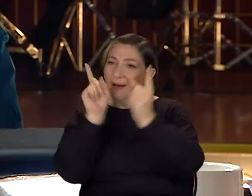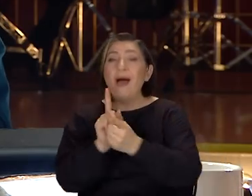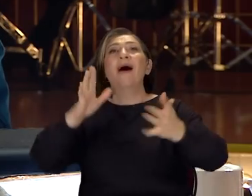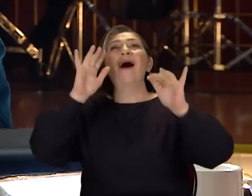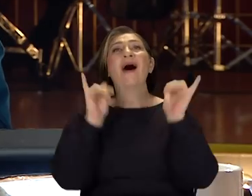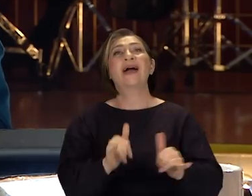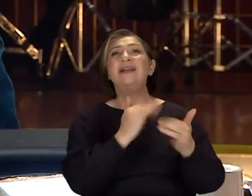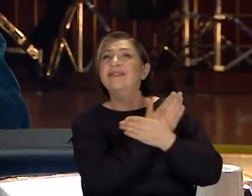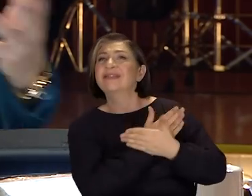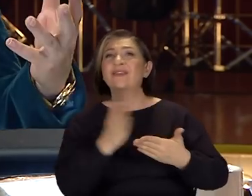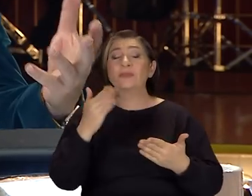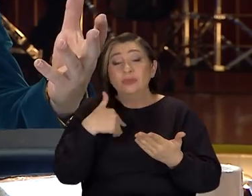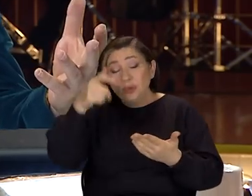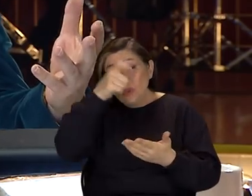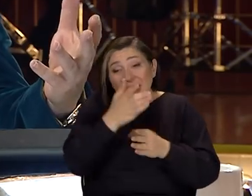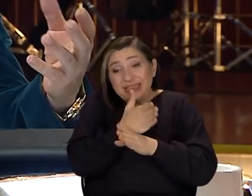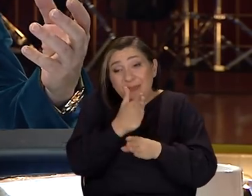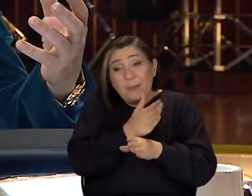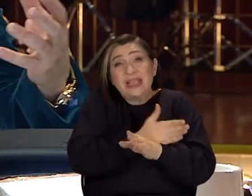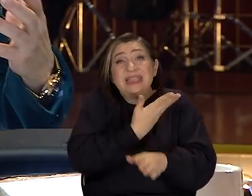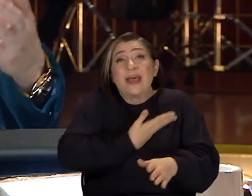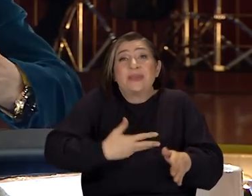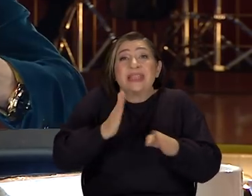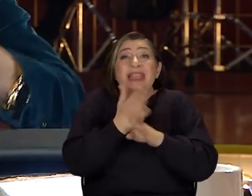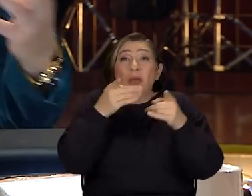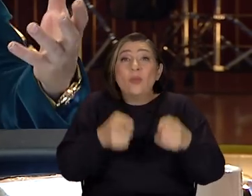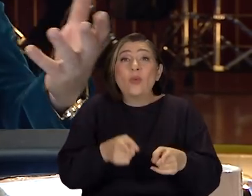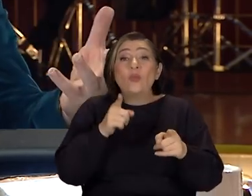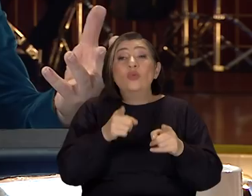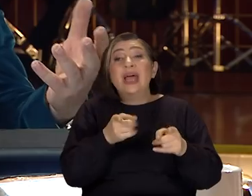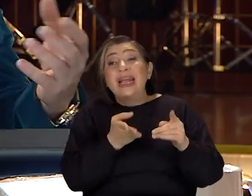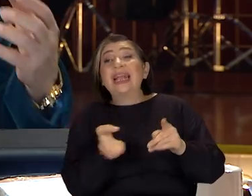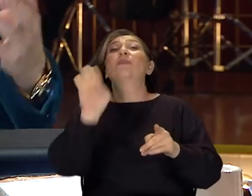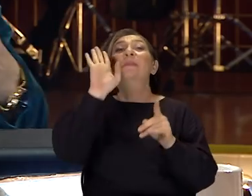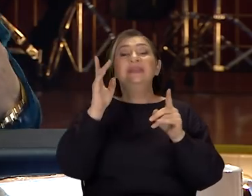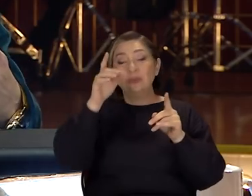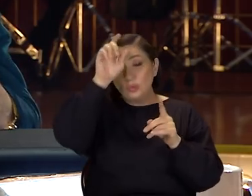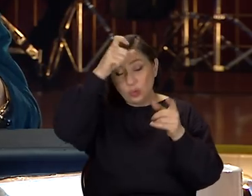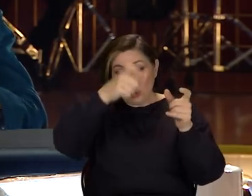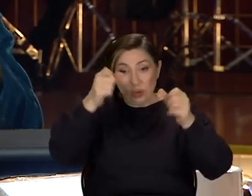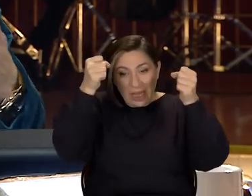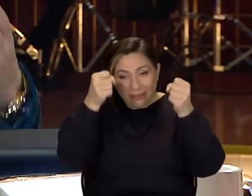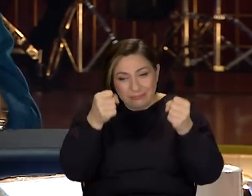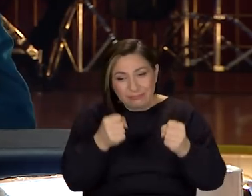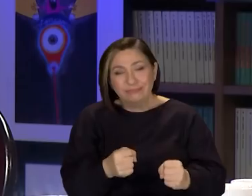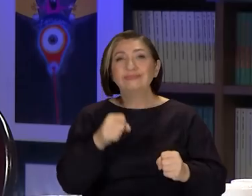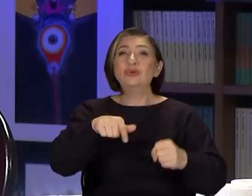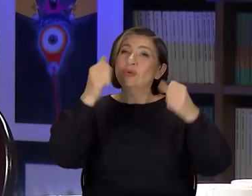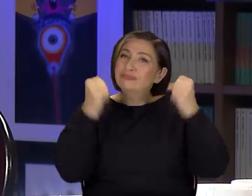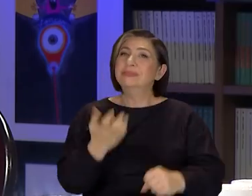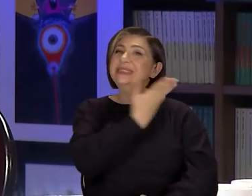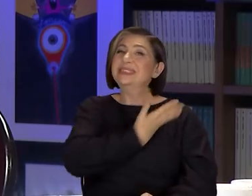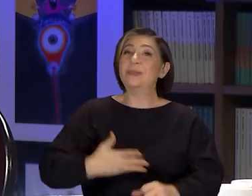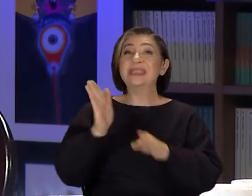sevmemizin de bir nedeni budur. Memleketi doğru zaten memleket olduğu için severiz ama buradan gitmememizin, burada olmamızın, burada olmayı